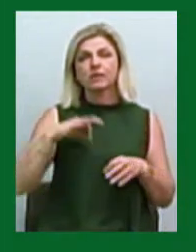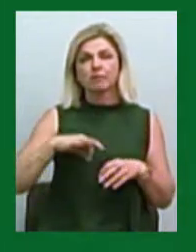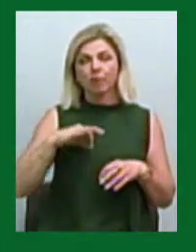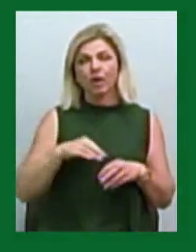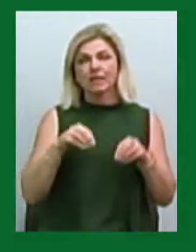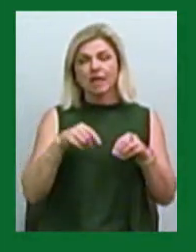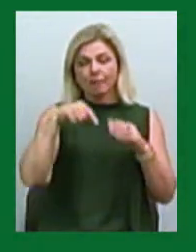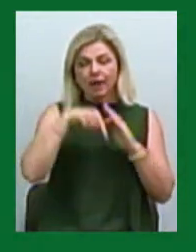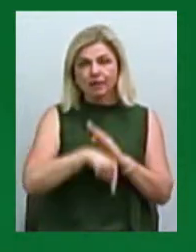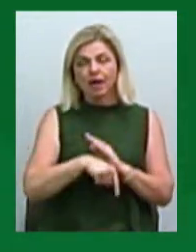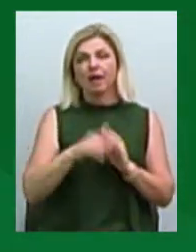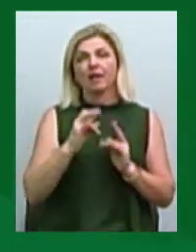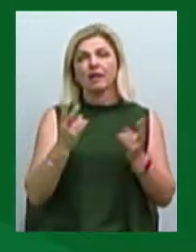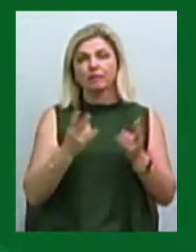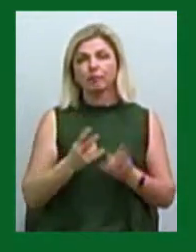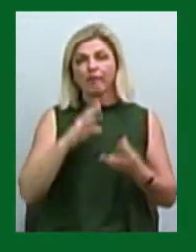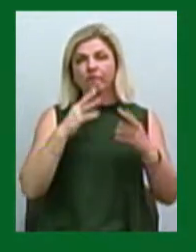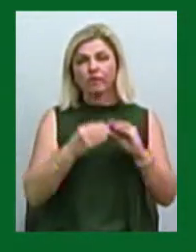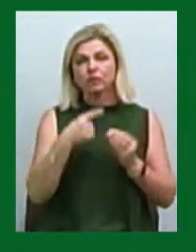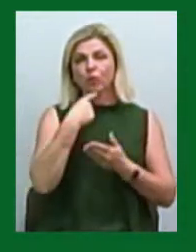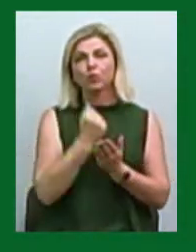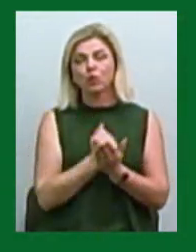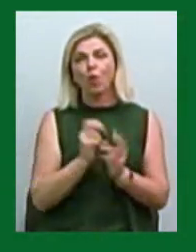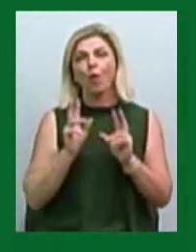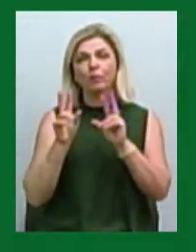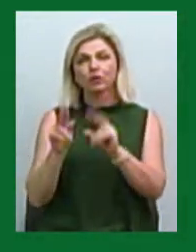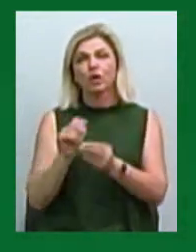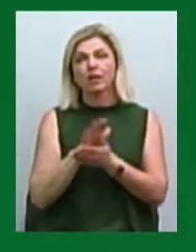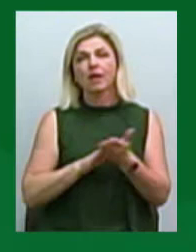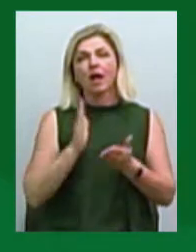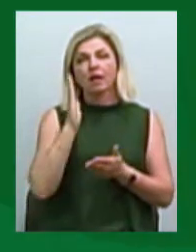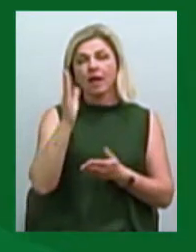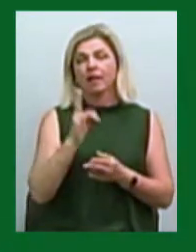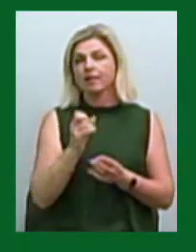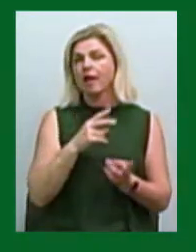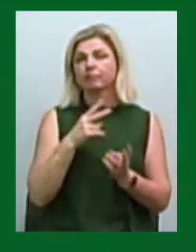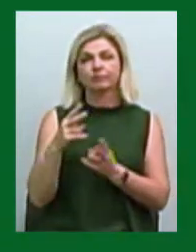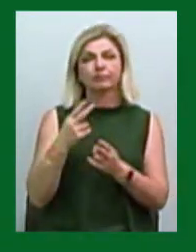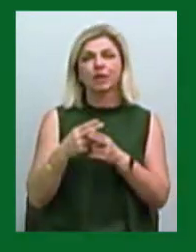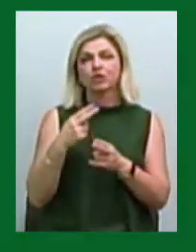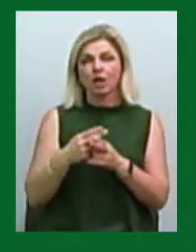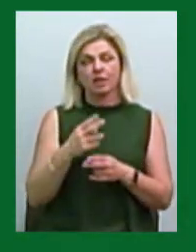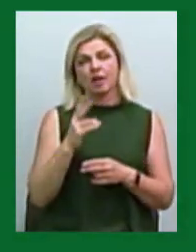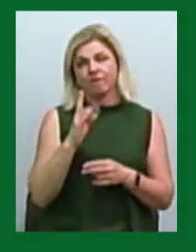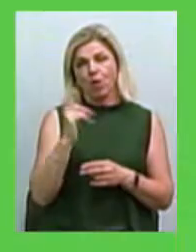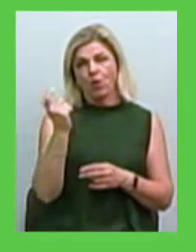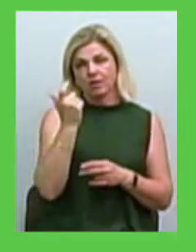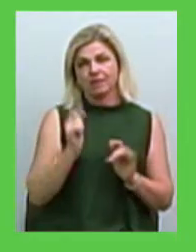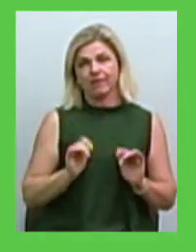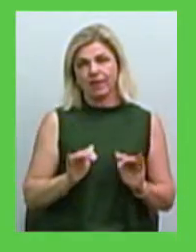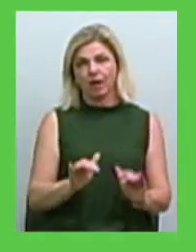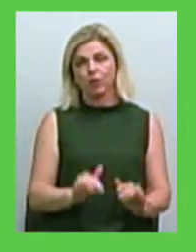надр, необхідних висновків і узгодження. Також обіцяв у подальшому не чинити перепон у господарській діяльності.